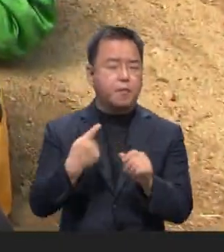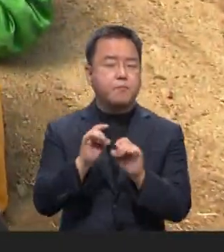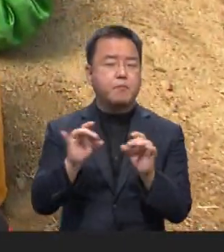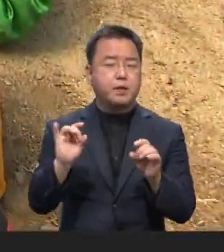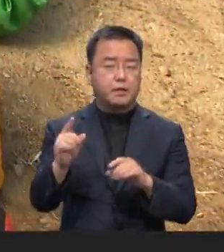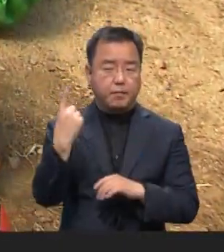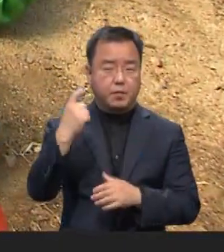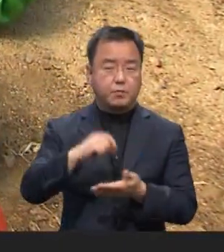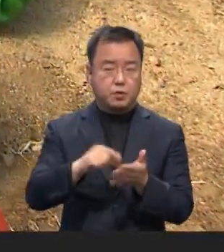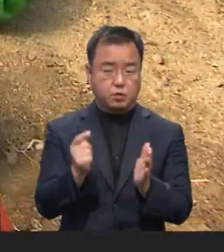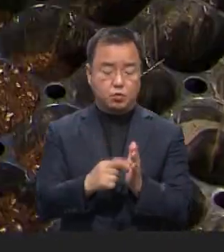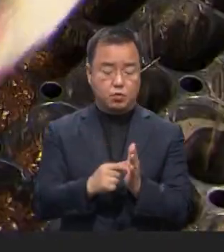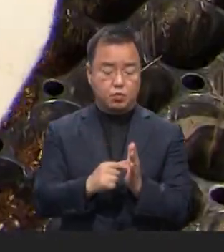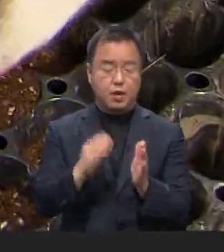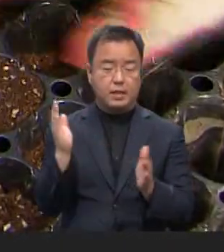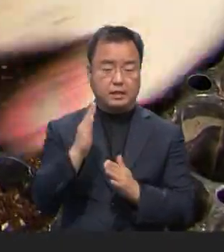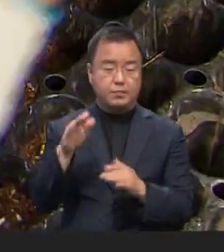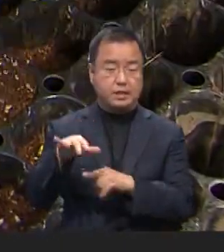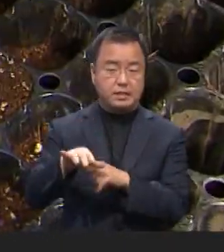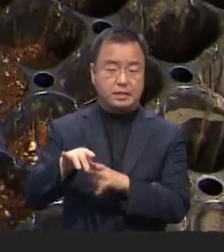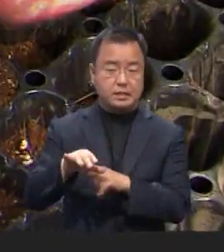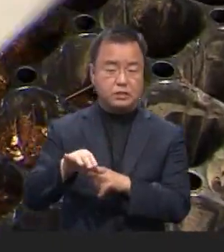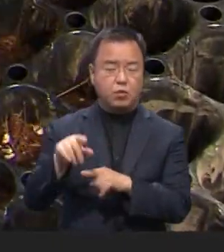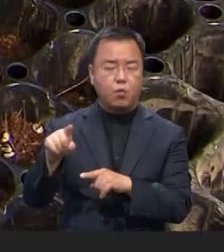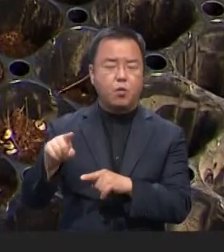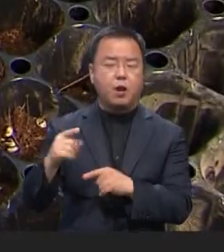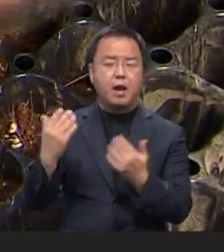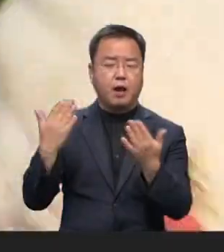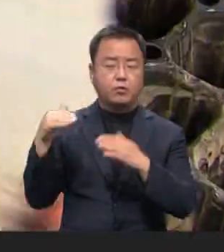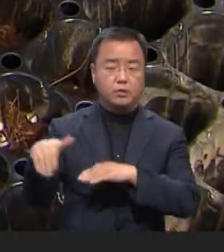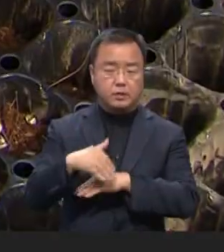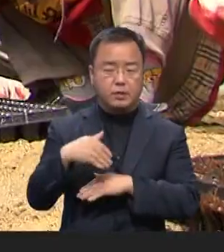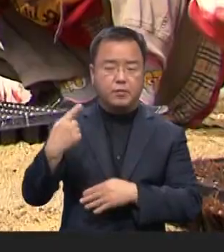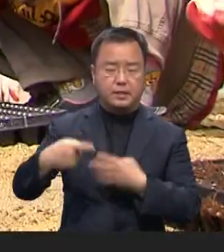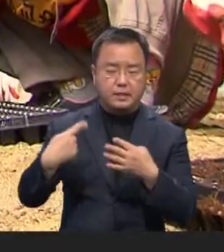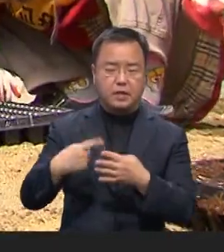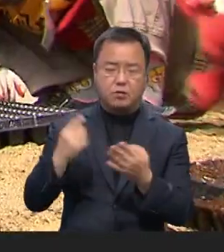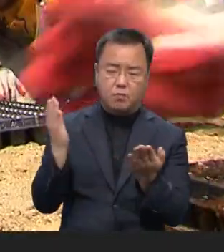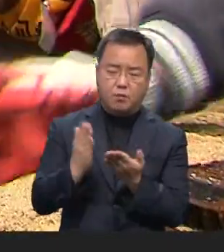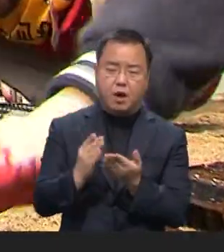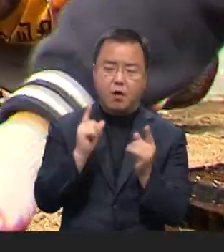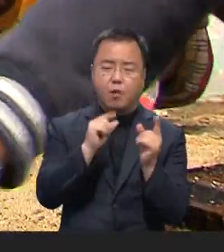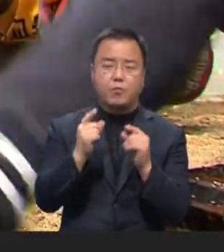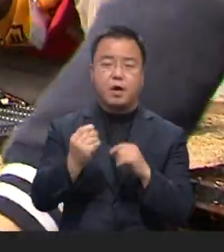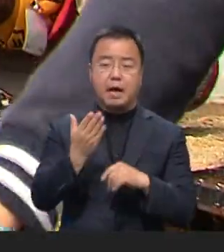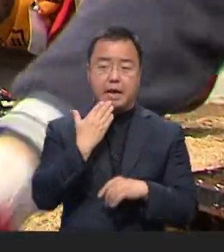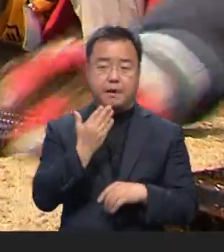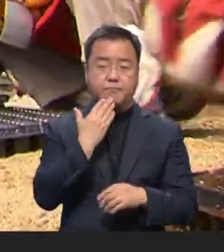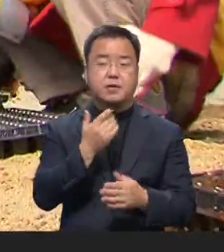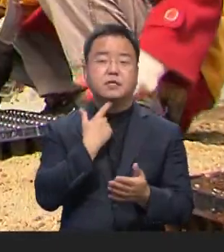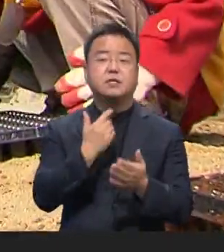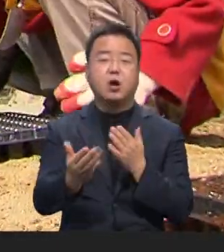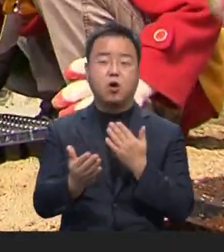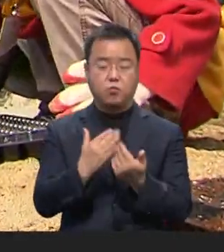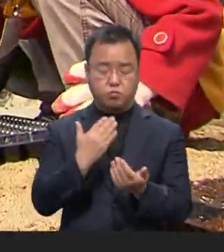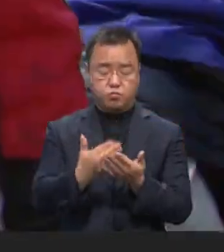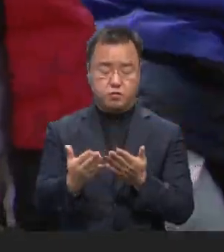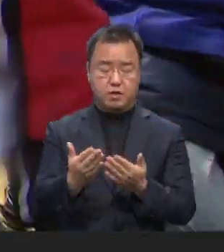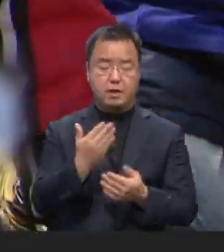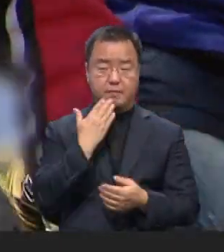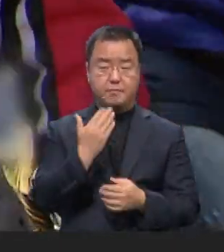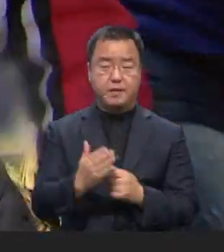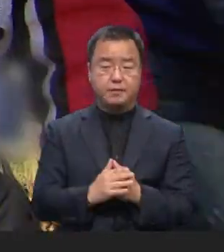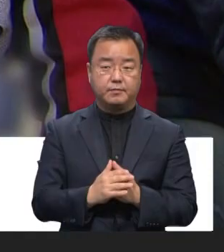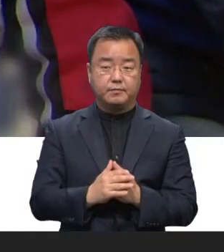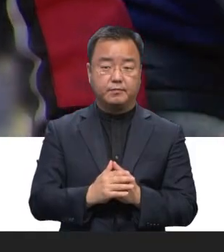초중생들은 농촌 학교에 다니며 계절 변화와 제철 먹거리 등을 체험하며 생태 시민으로 성장하는 경험을 하게 됩니다.